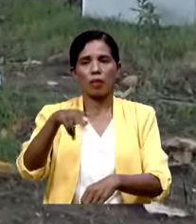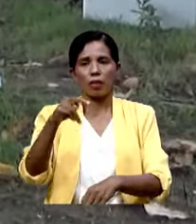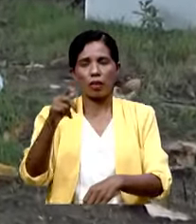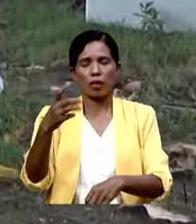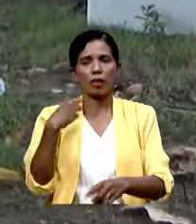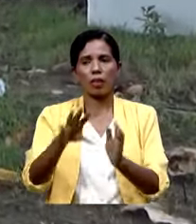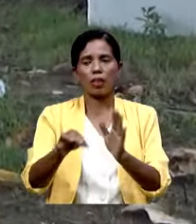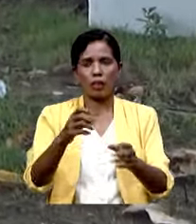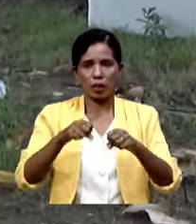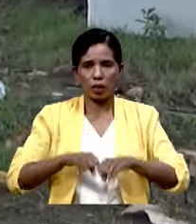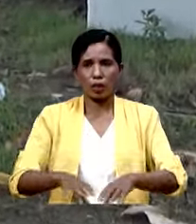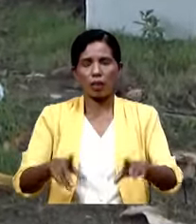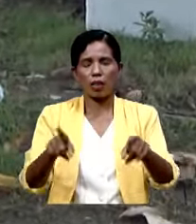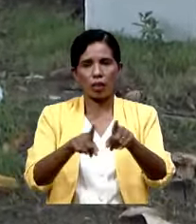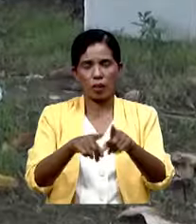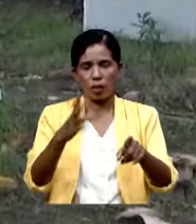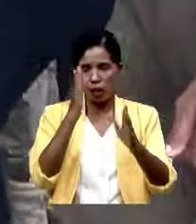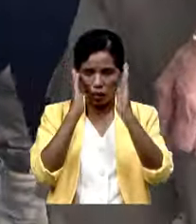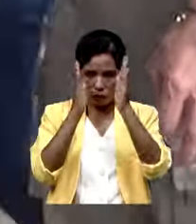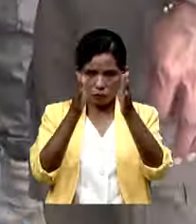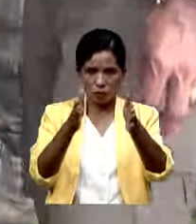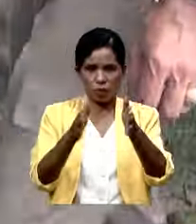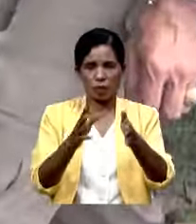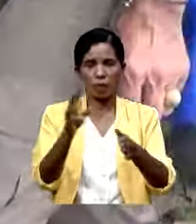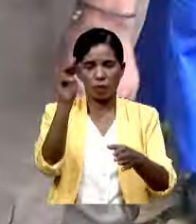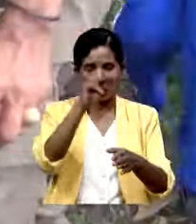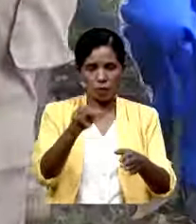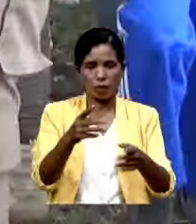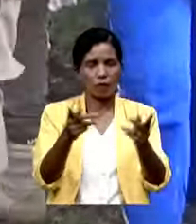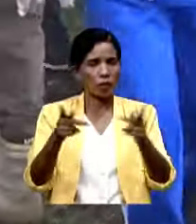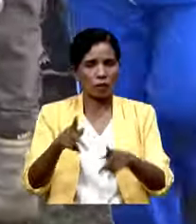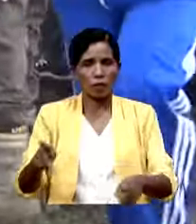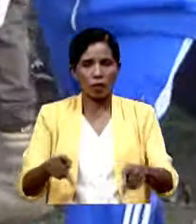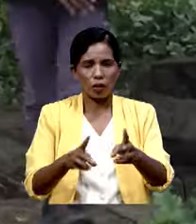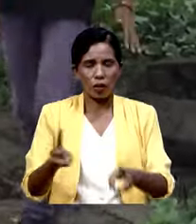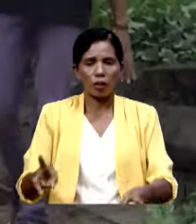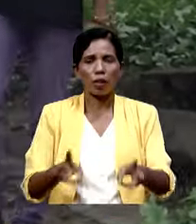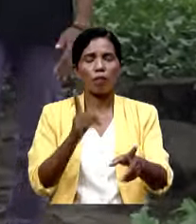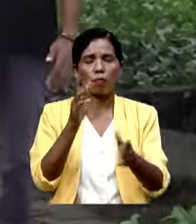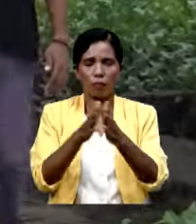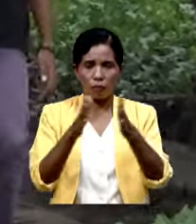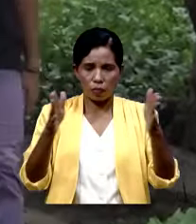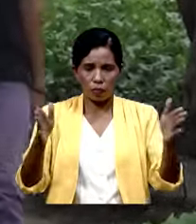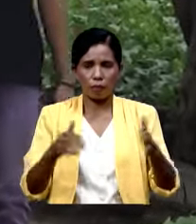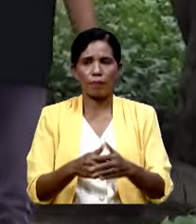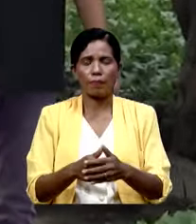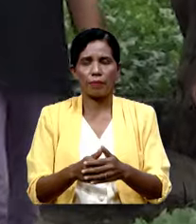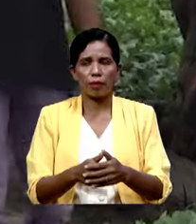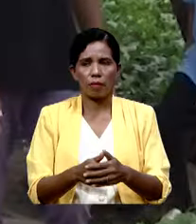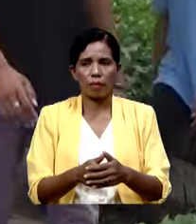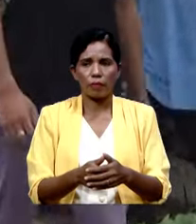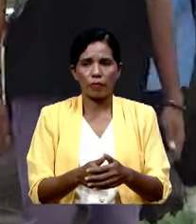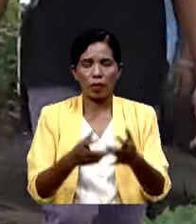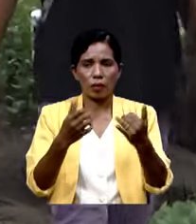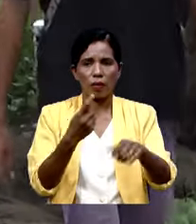tamba iha tasibune hanes objektif ba nene turismo ne, i depois iha fatin publiko iha los dalam protokolo. Antau normalmente